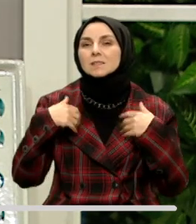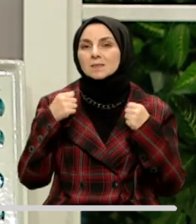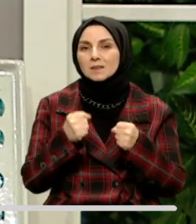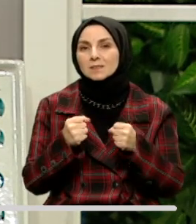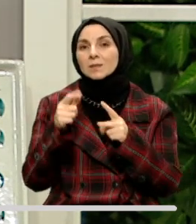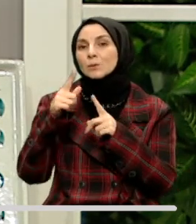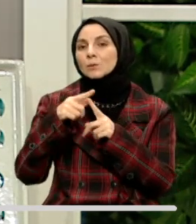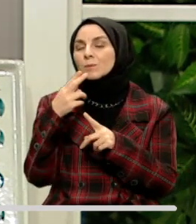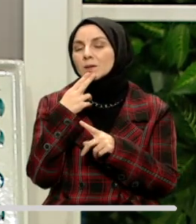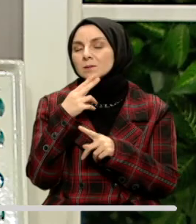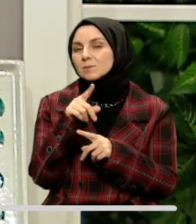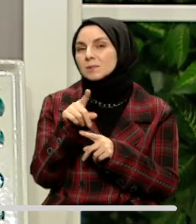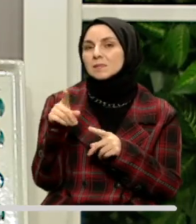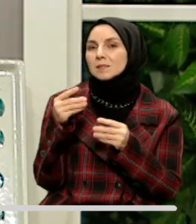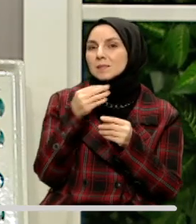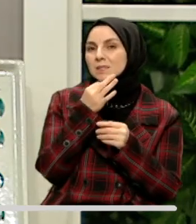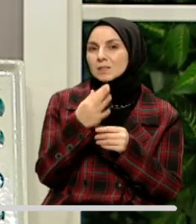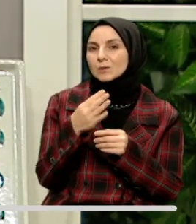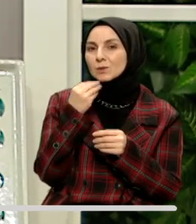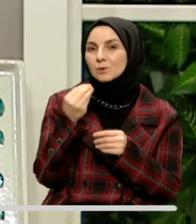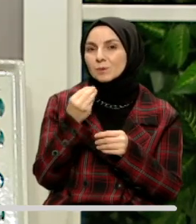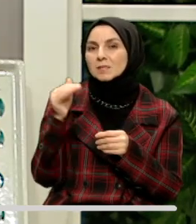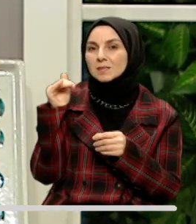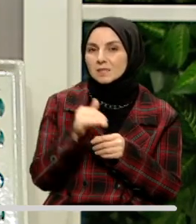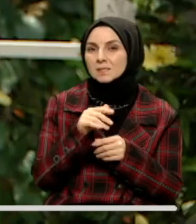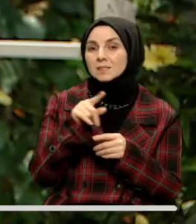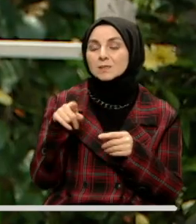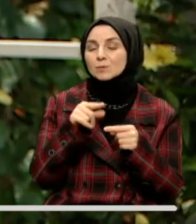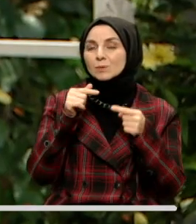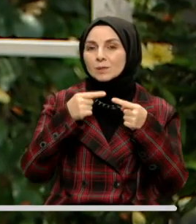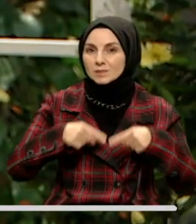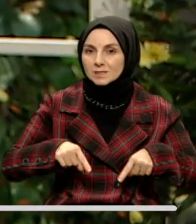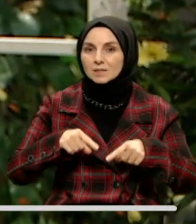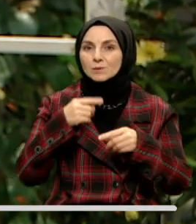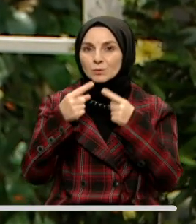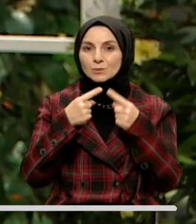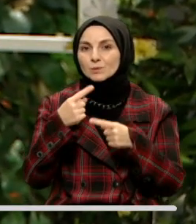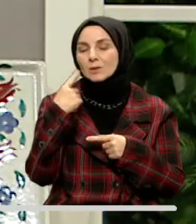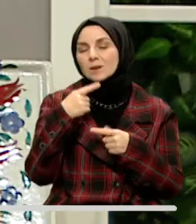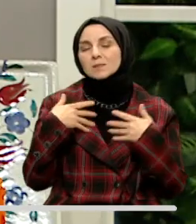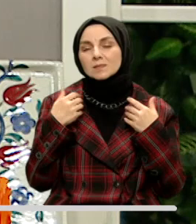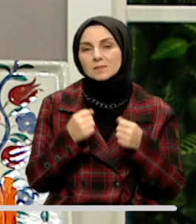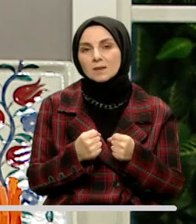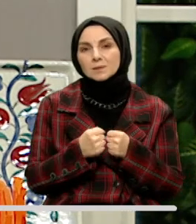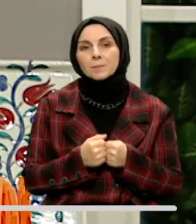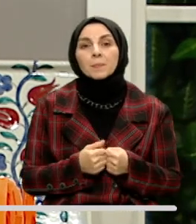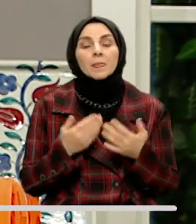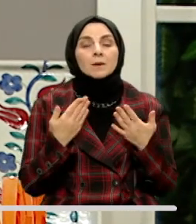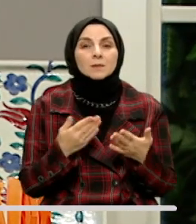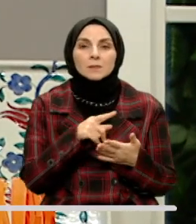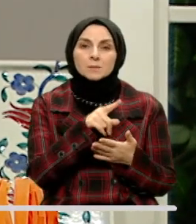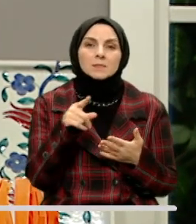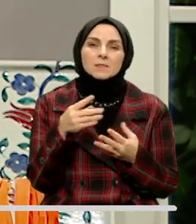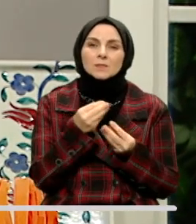teşekkür ediyorum. Gençlerimizi de getirdiniz bize. Sınavı bugün yoğun detaylıca konuştuk. Ağzınıza sağlık diyorum. Teşekkür ediyorum. Evet efendim, sizlere de